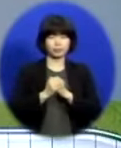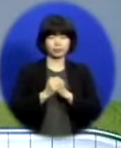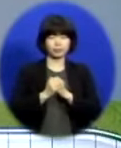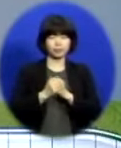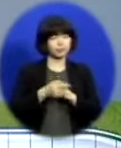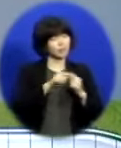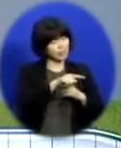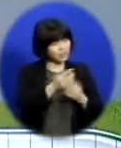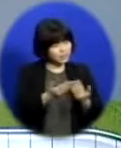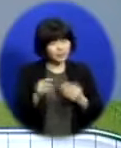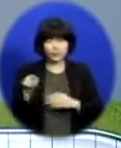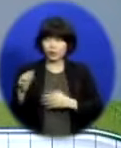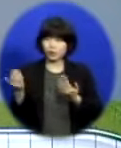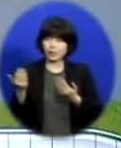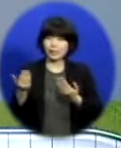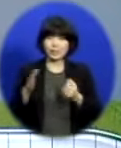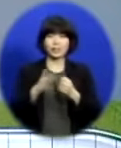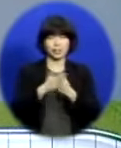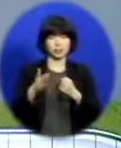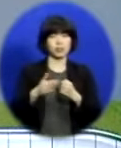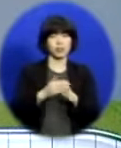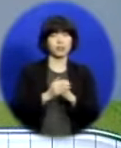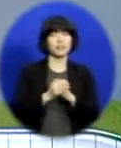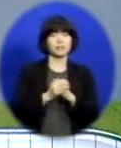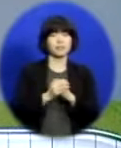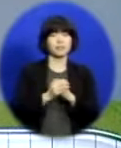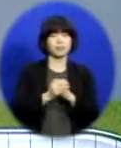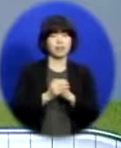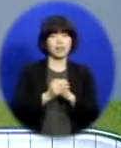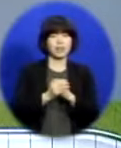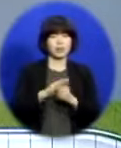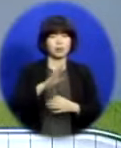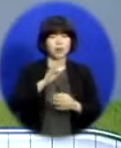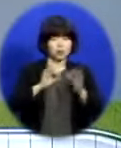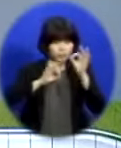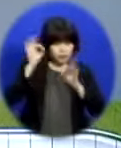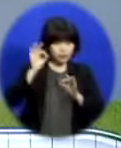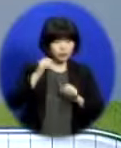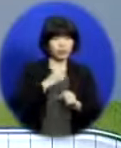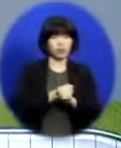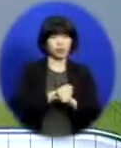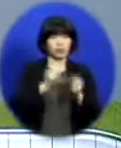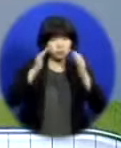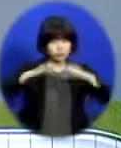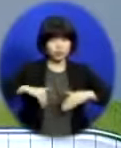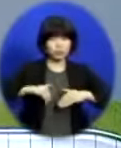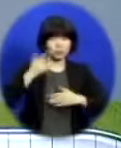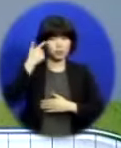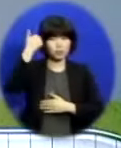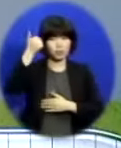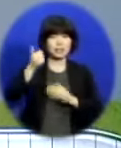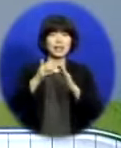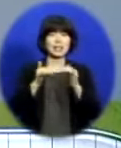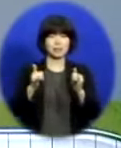이런저런 일들로 인해서 어 실족하고 무너진 목사님들이